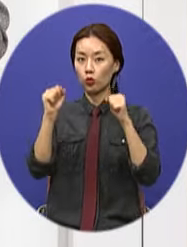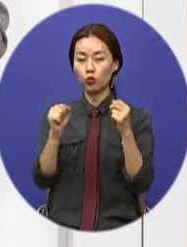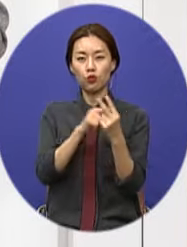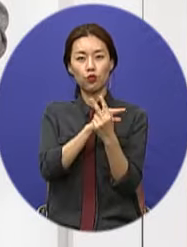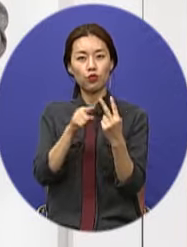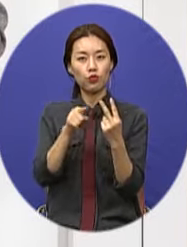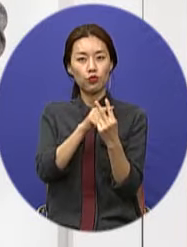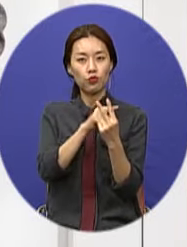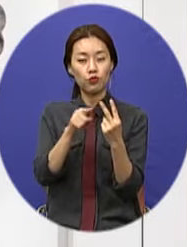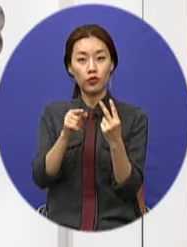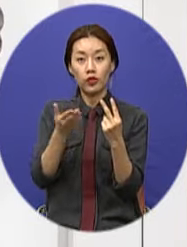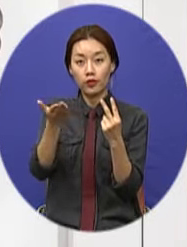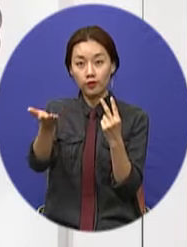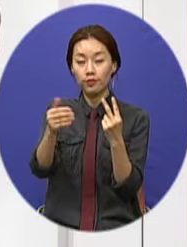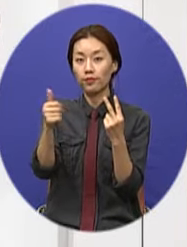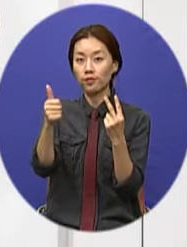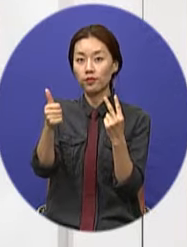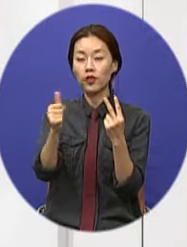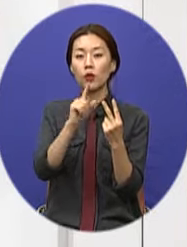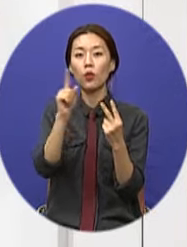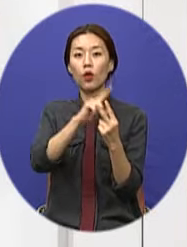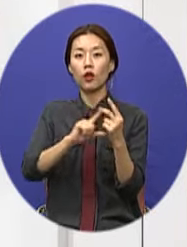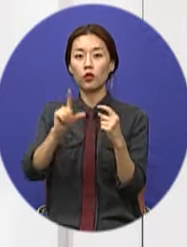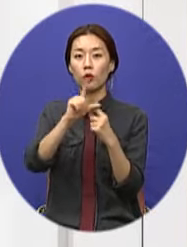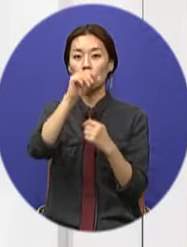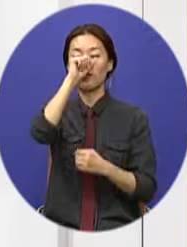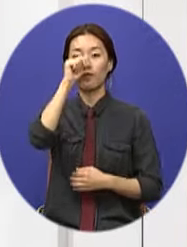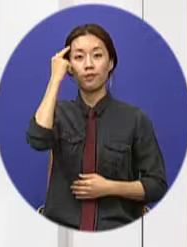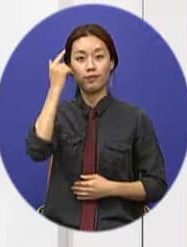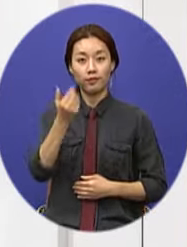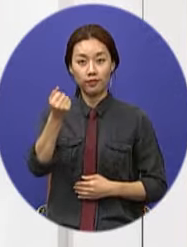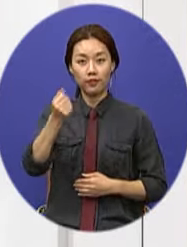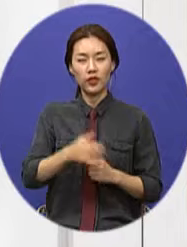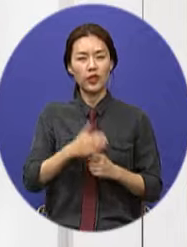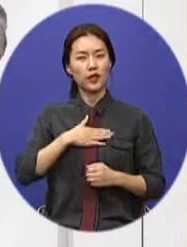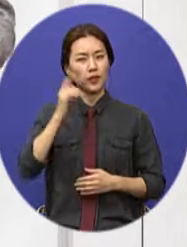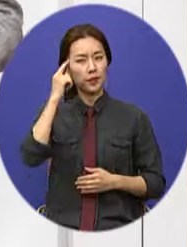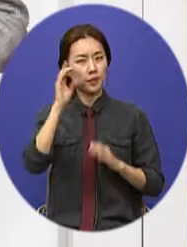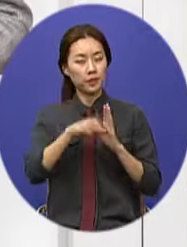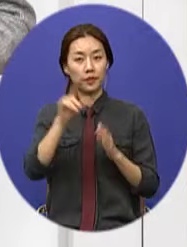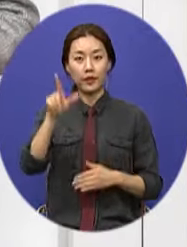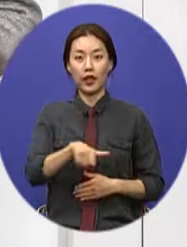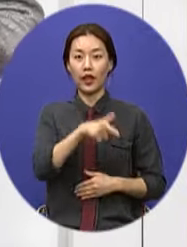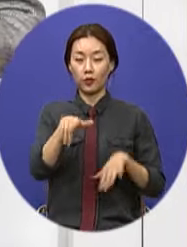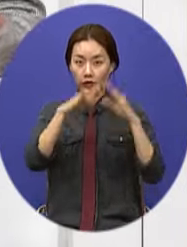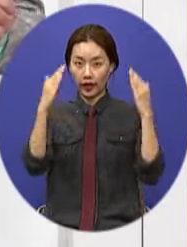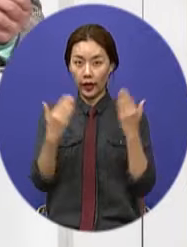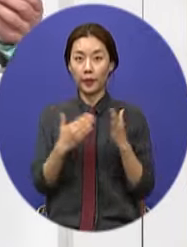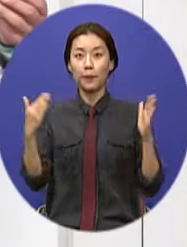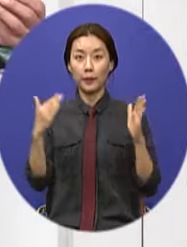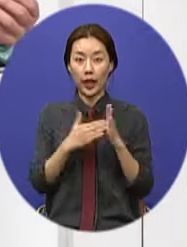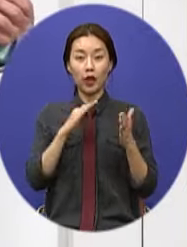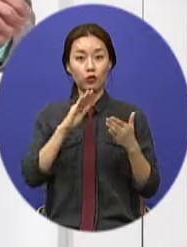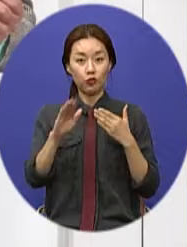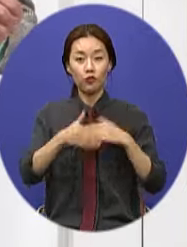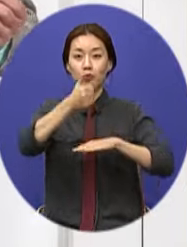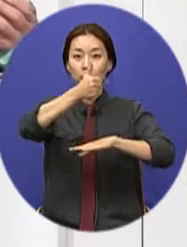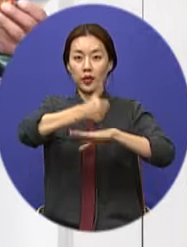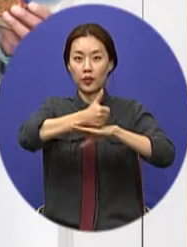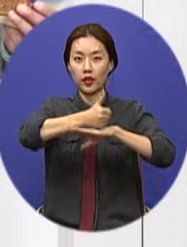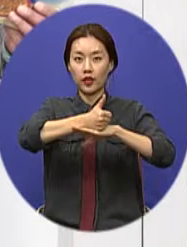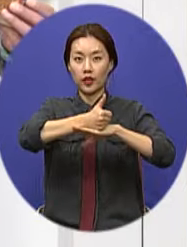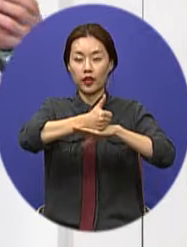중에 우리 박재권 씨는 어느 쪽이 더 좋다고 생각하세요? 아무래도 하루 일과를 마치고 난 다음에 그냥 마무리를